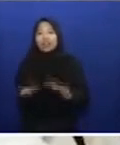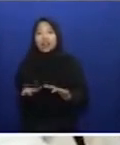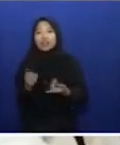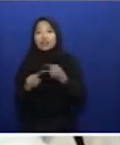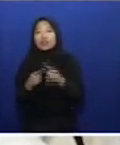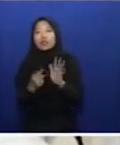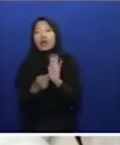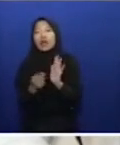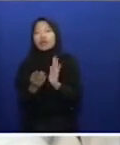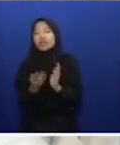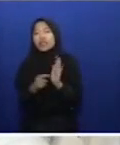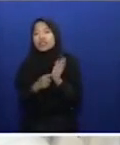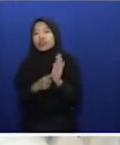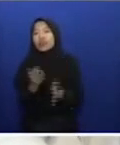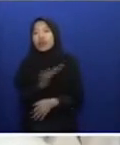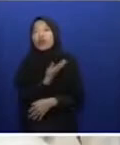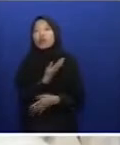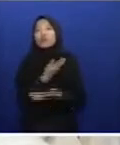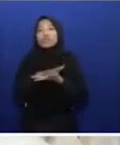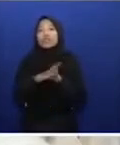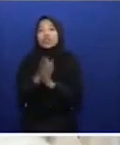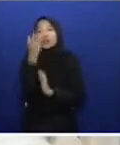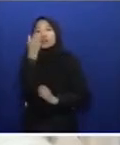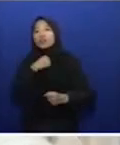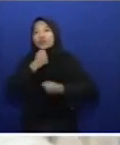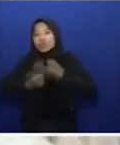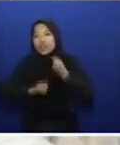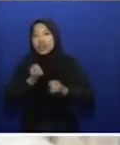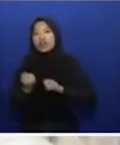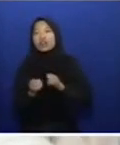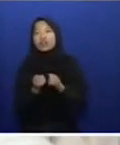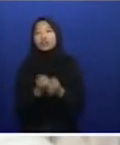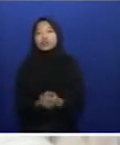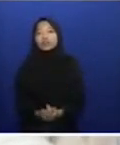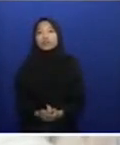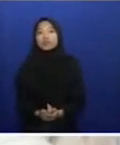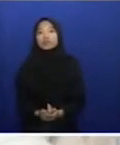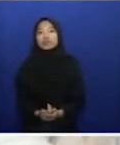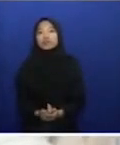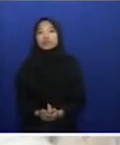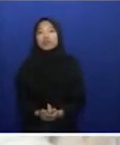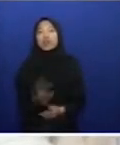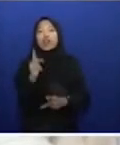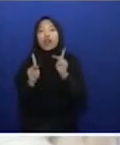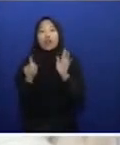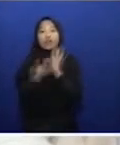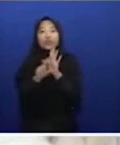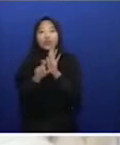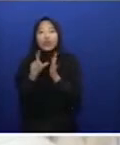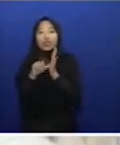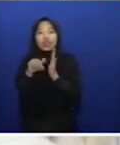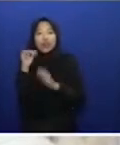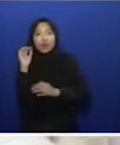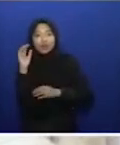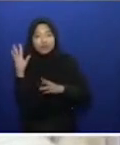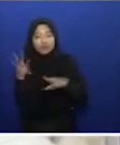pengusaha. Ya. Uang yang ada dipakai dapat untung ekspansi. Jangan dipakai habis.